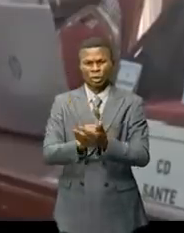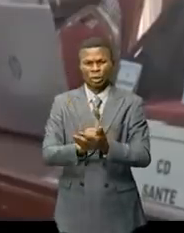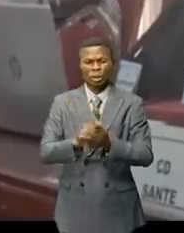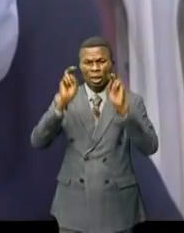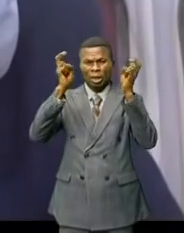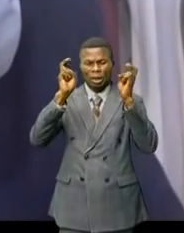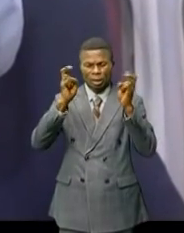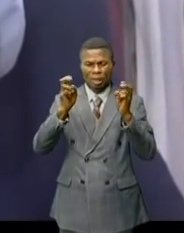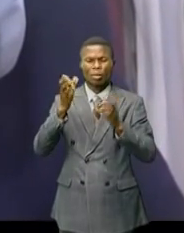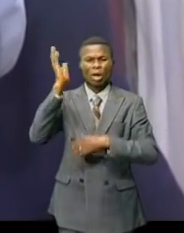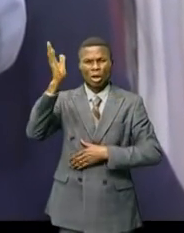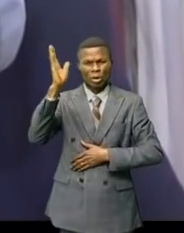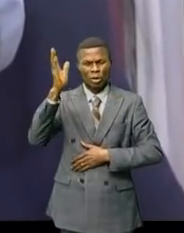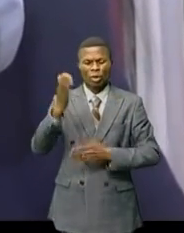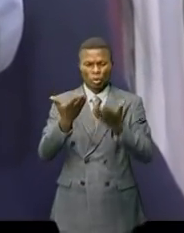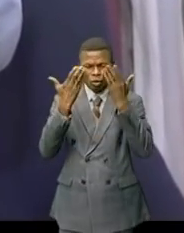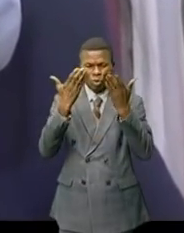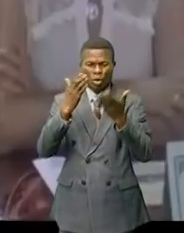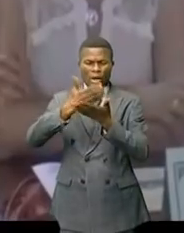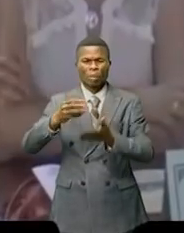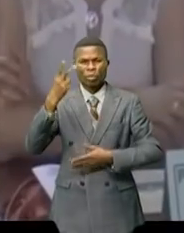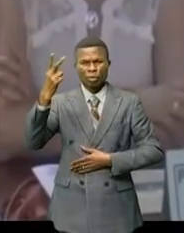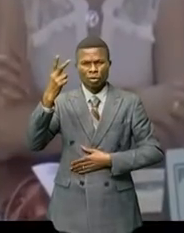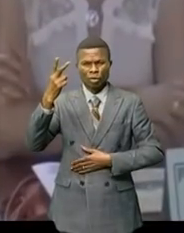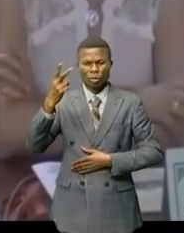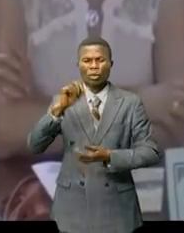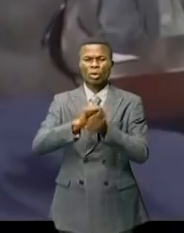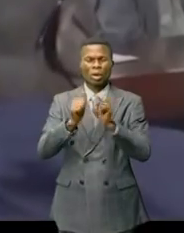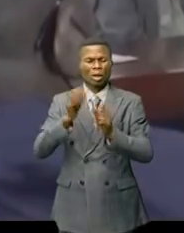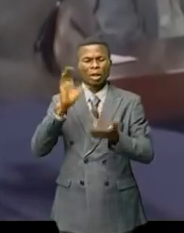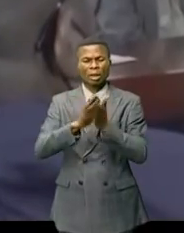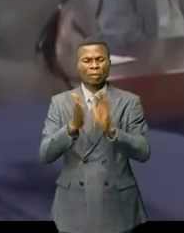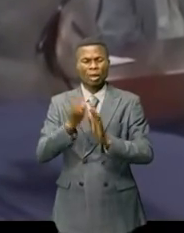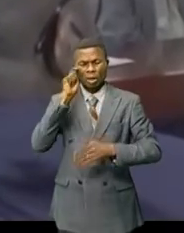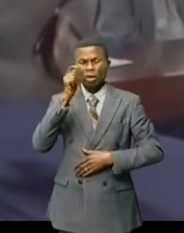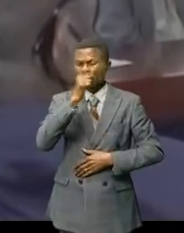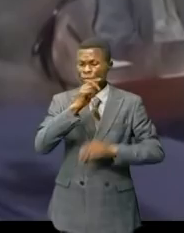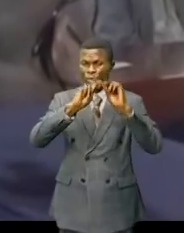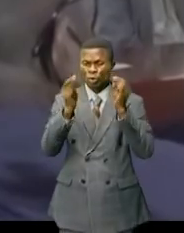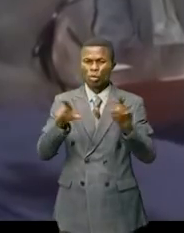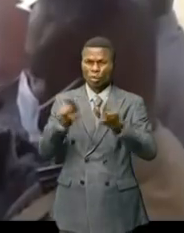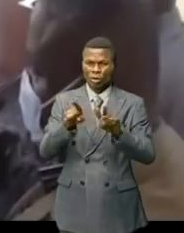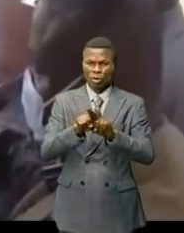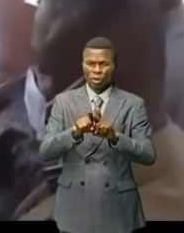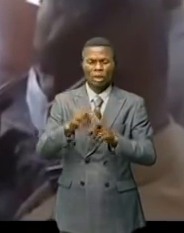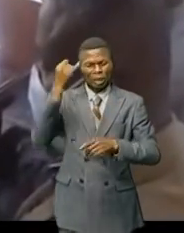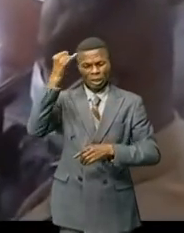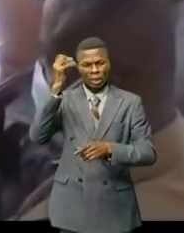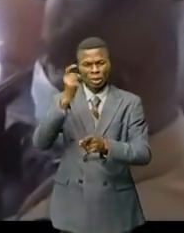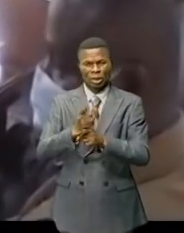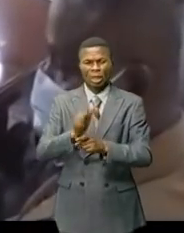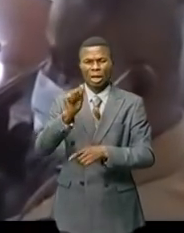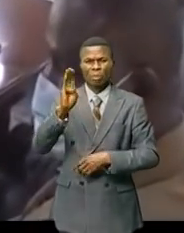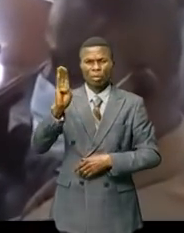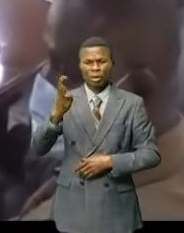de cette plaidoirie s'intitule étude de phase 2 randomisée en double aveugle en groupes parallèles rob du concept et valeo à bbb